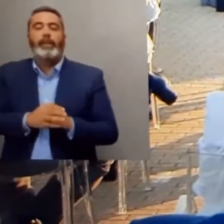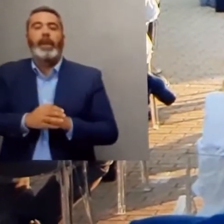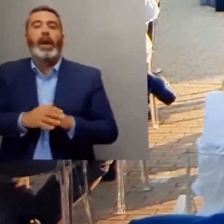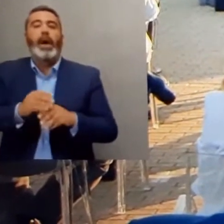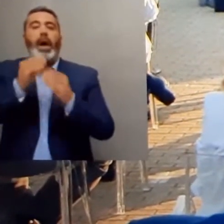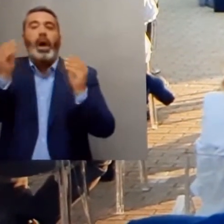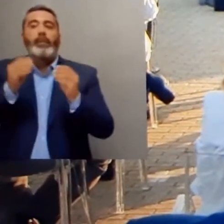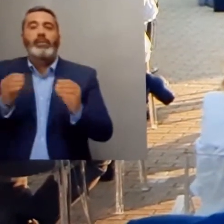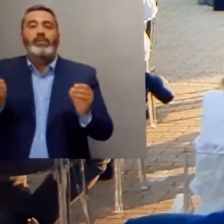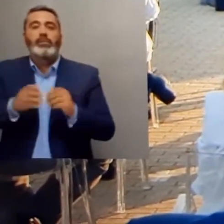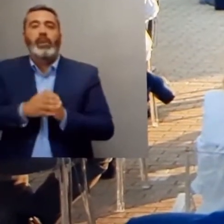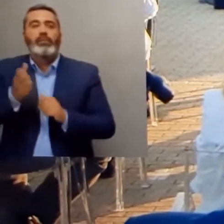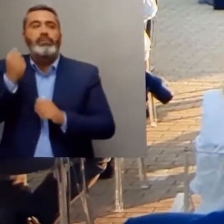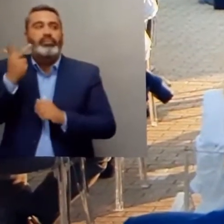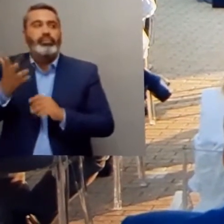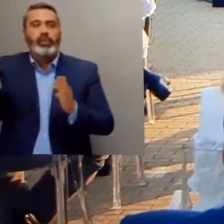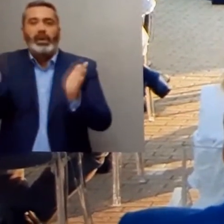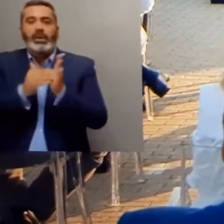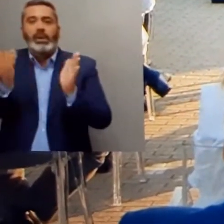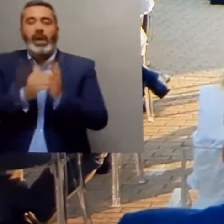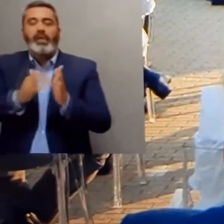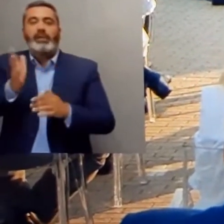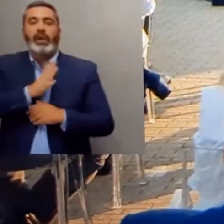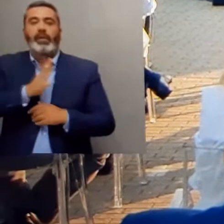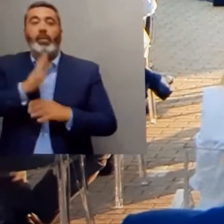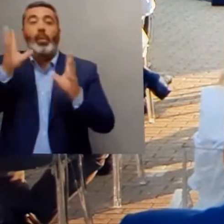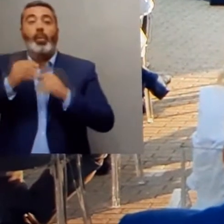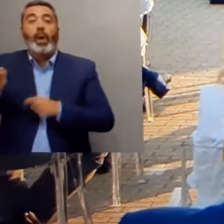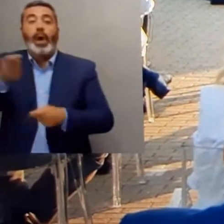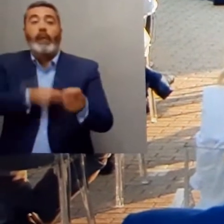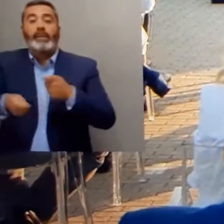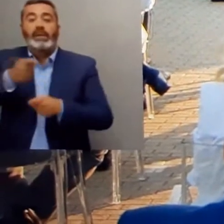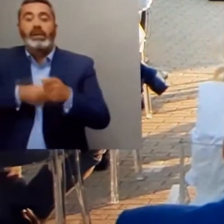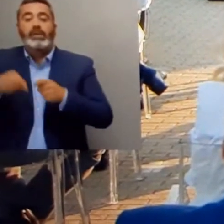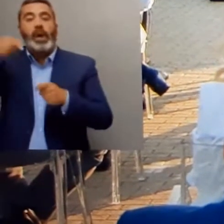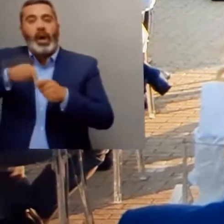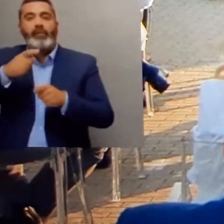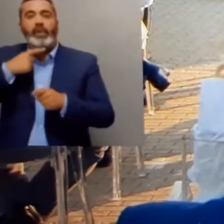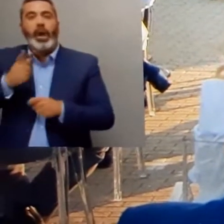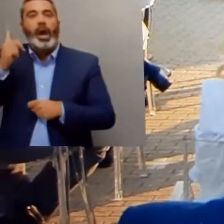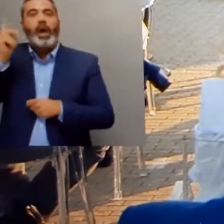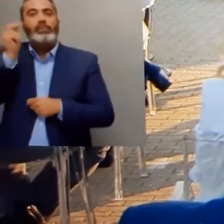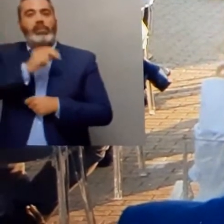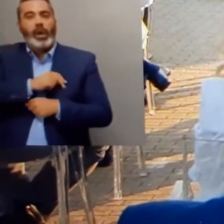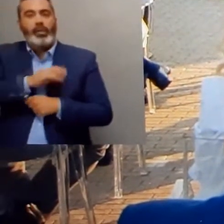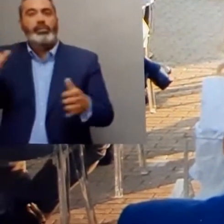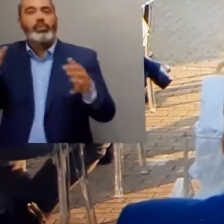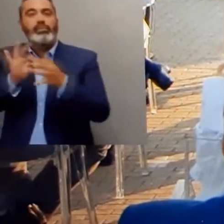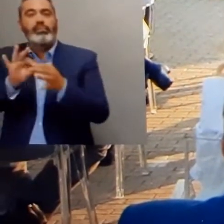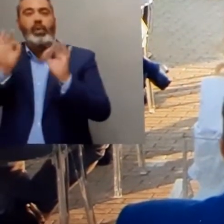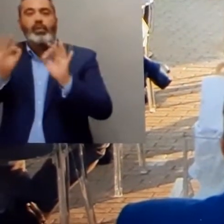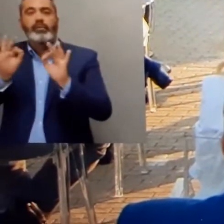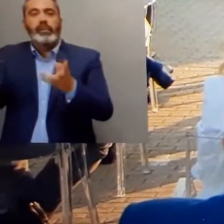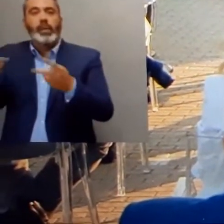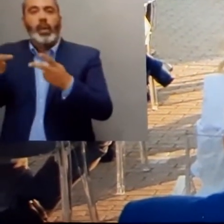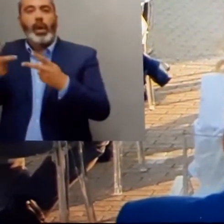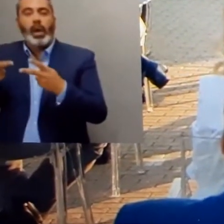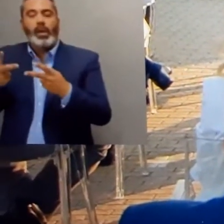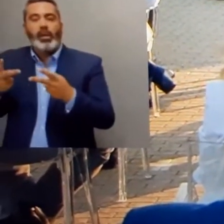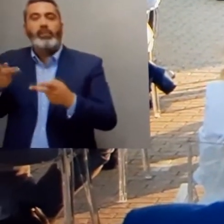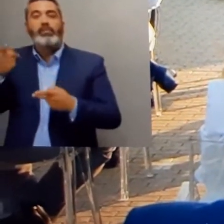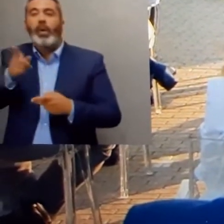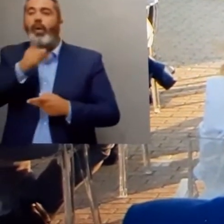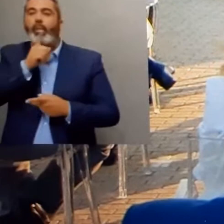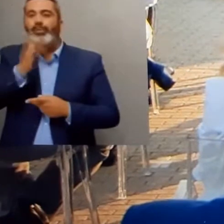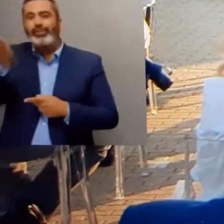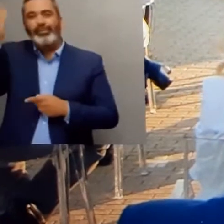νοικοκυριά αλλά και δεκάδες χιλιάδες επιχειρήσεις να αξιοποιήσουν αυτό το καθαρότερο, όπως είπε και ο Περιφερειάρχης, ο καλός